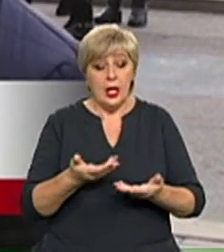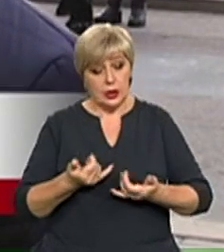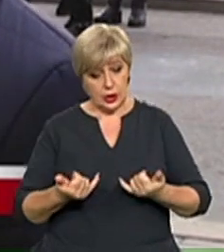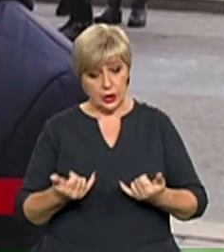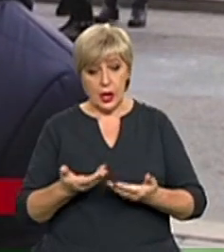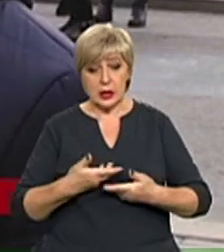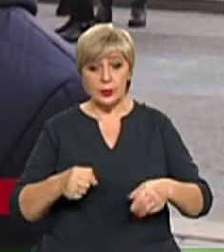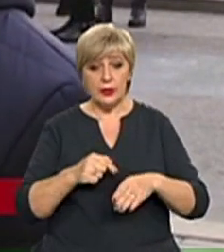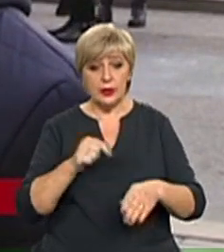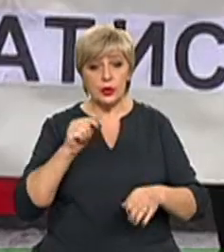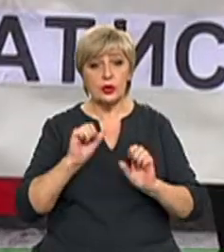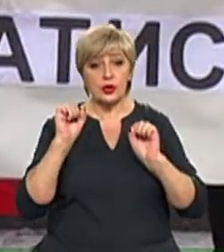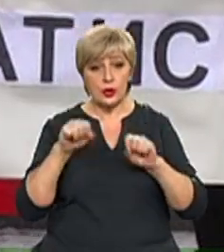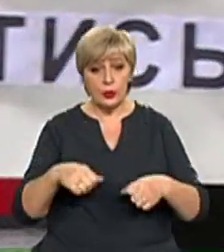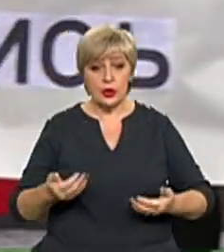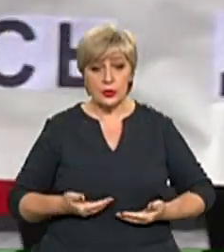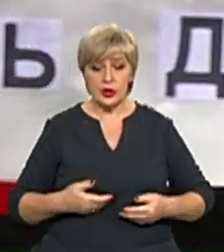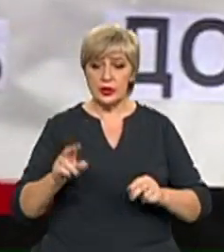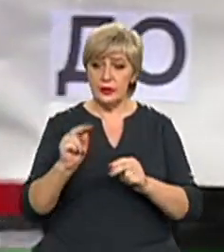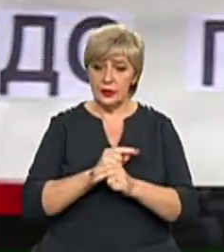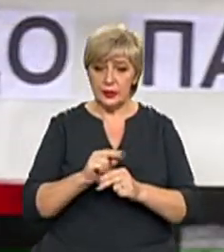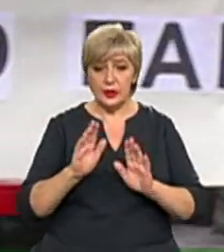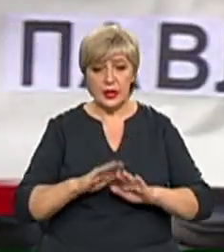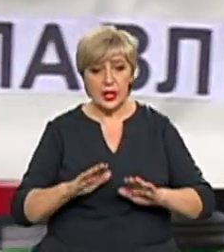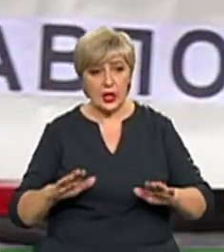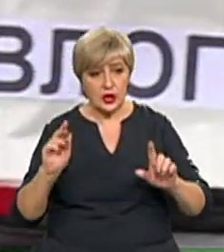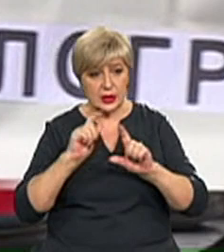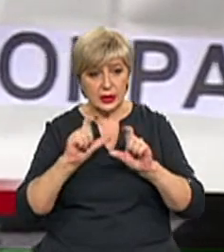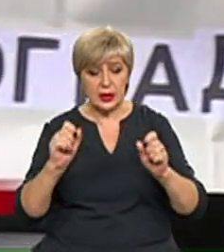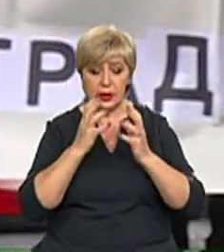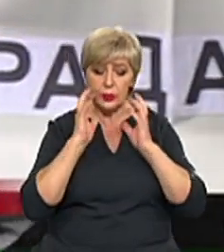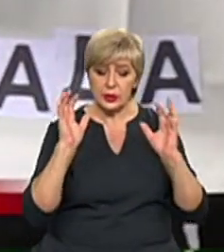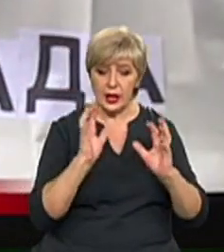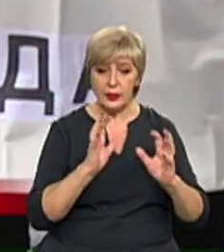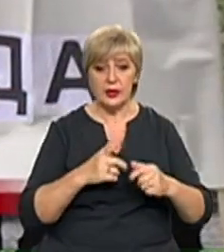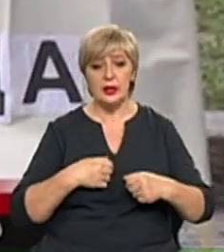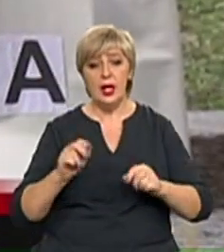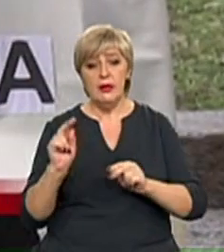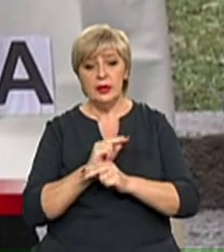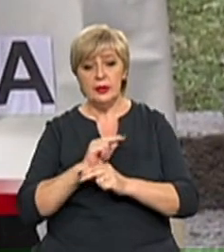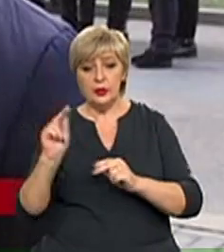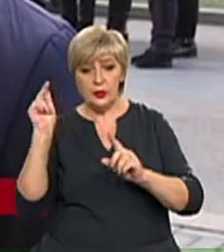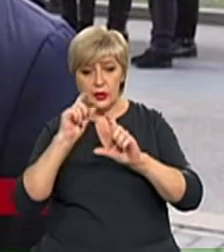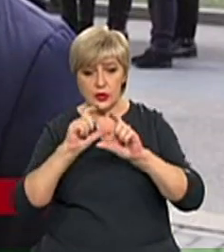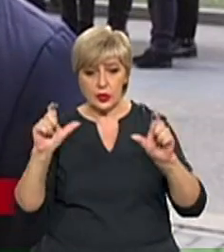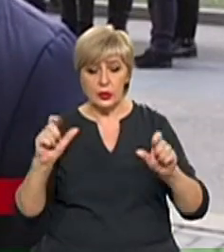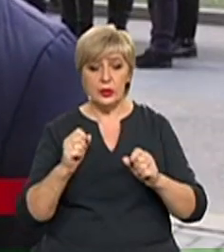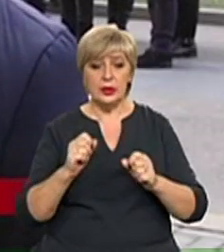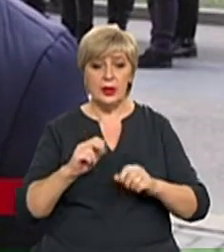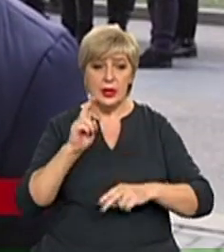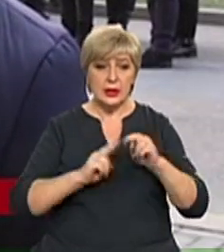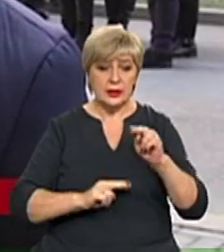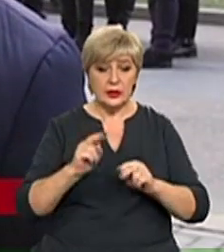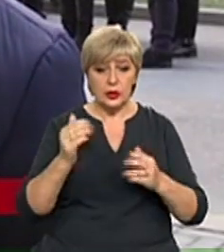відчули, що ми можемо жити. Відремонтовані дитячі садочки, утеплені, відремонтовані школи, зведено